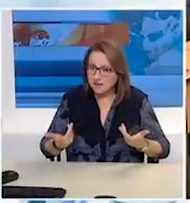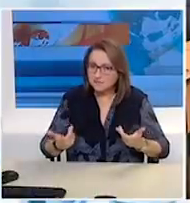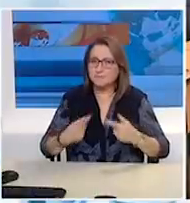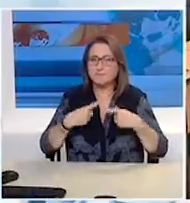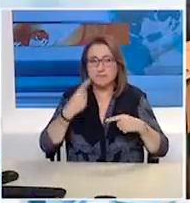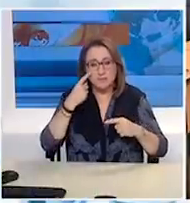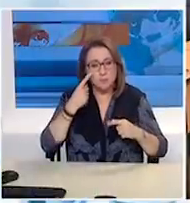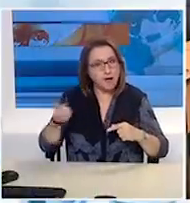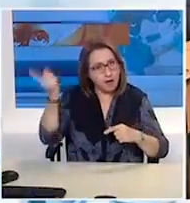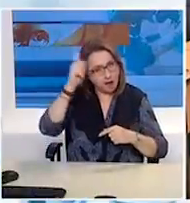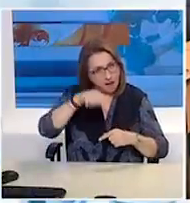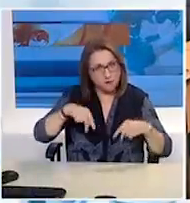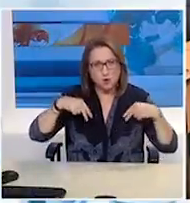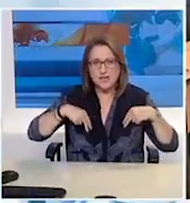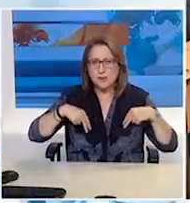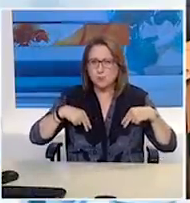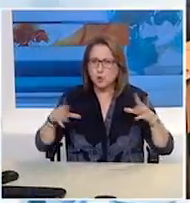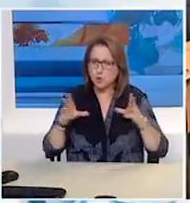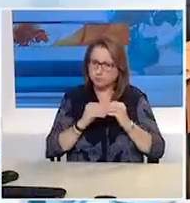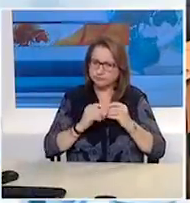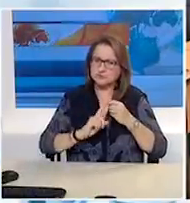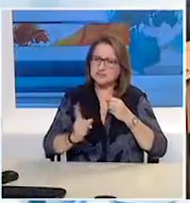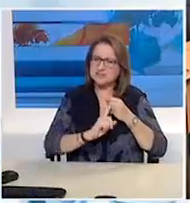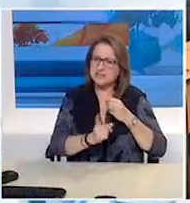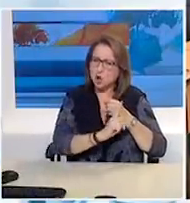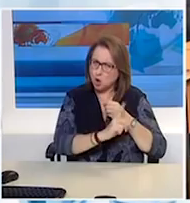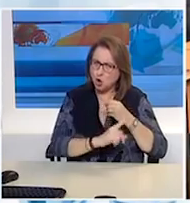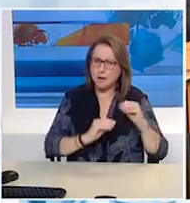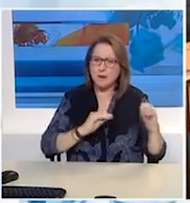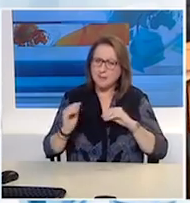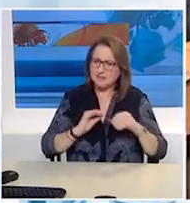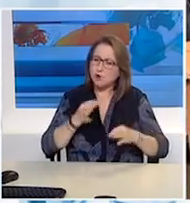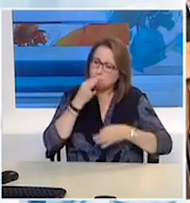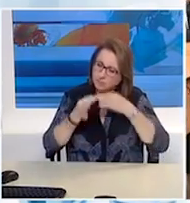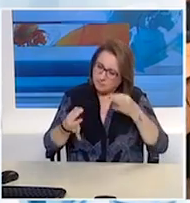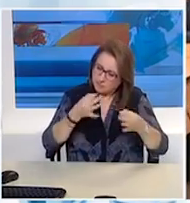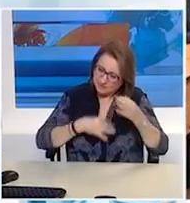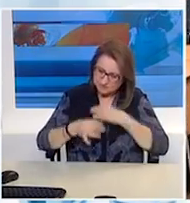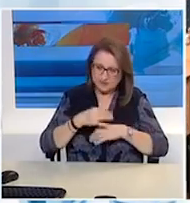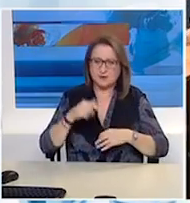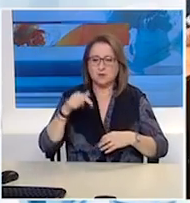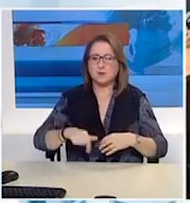θα ανακοινωθούν αύριο από το Υπουργείο Υποδομών και Μεταφορών. Κύριε Καθηγητά, έχετε το λόγο.